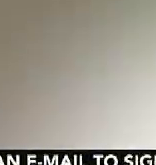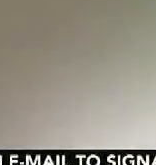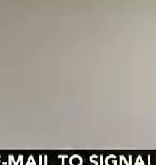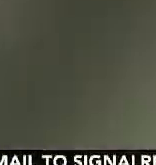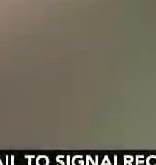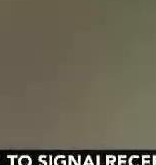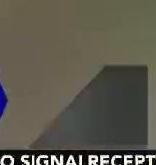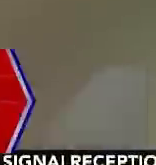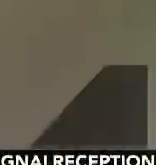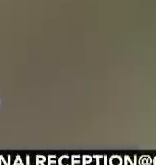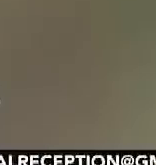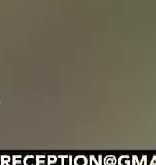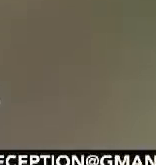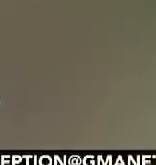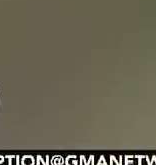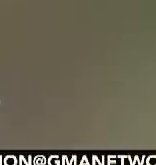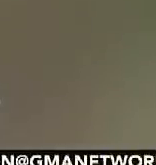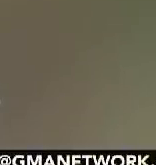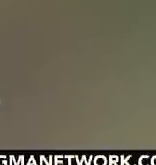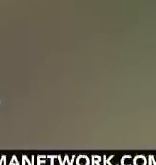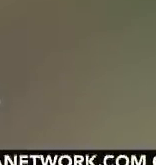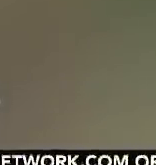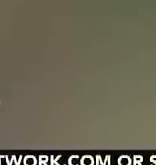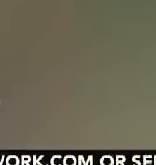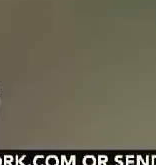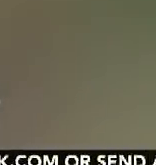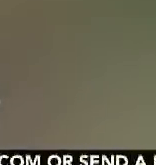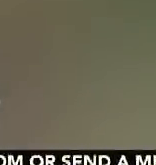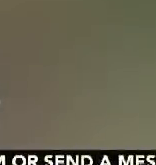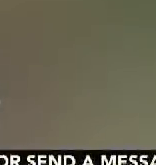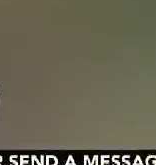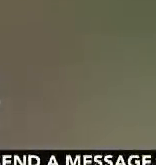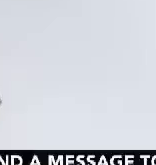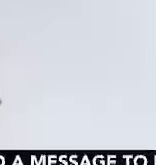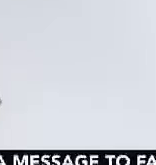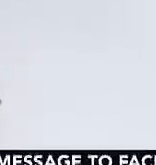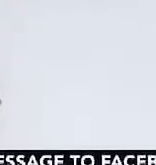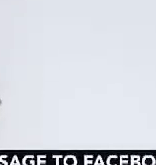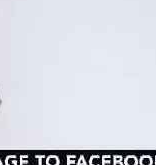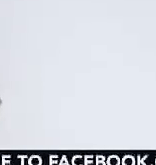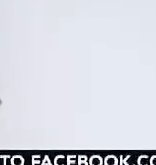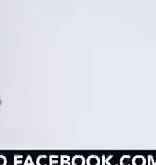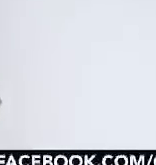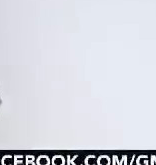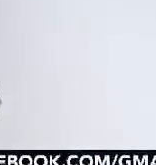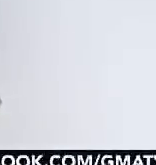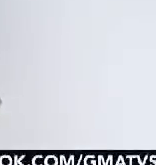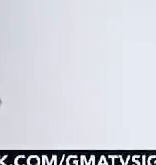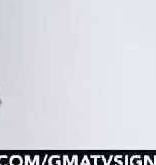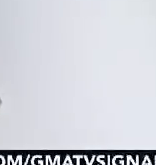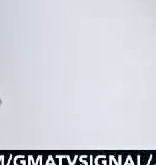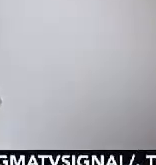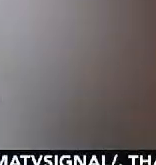Nagimbal ang mga taga-Libon Albay nang mahukay sa isang bundok ang anim na kalansay ng tao. Tinukoy silang lahat ng NBI Bicol,